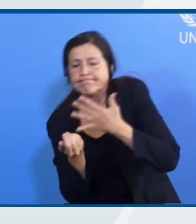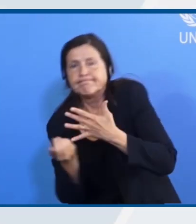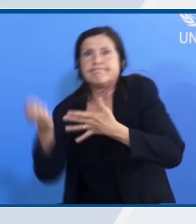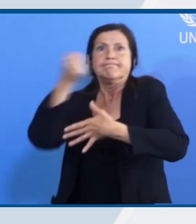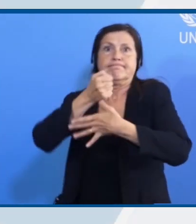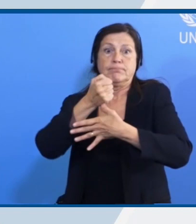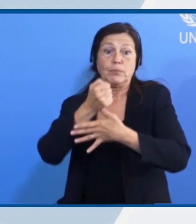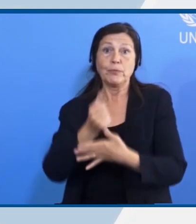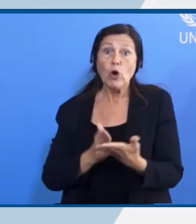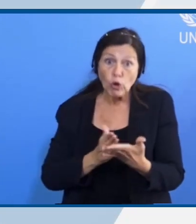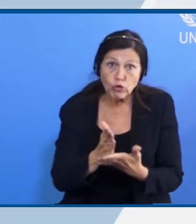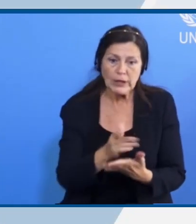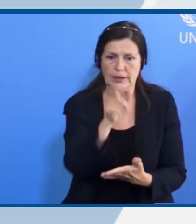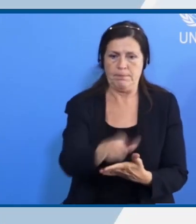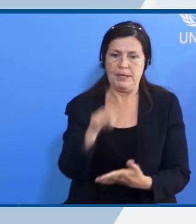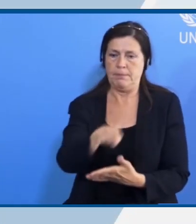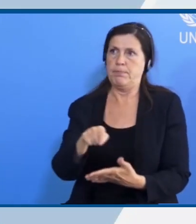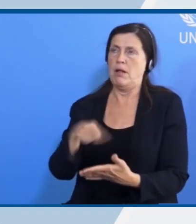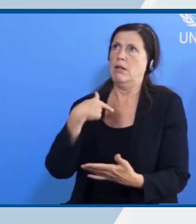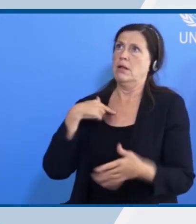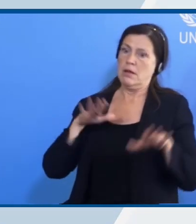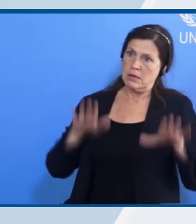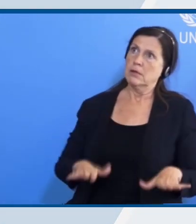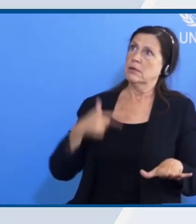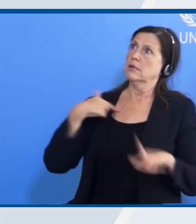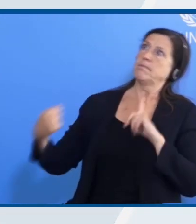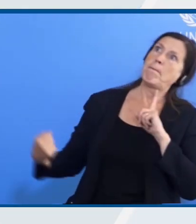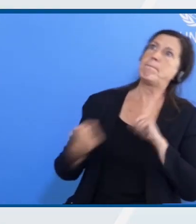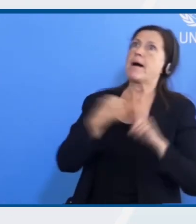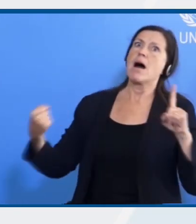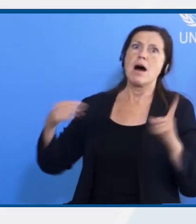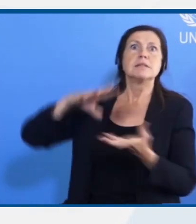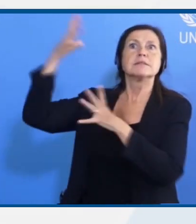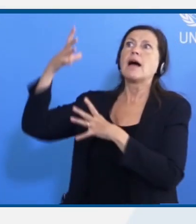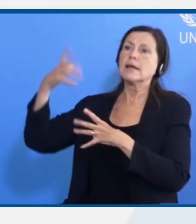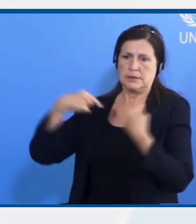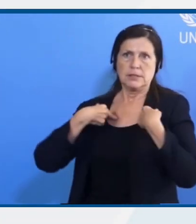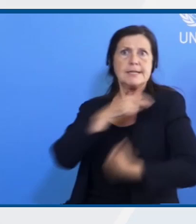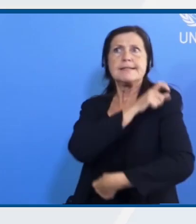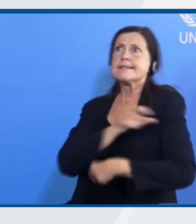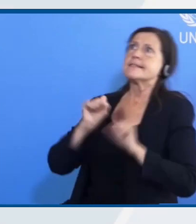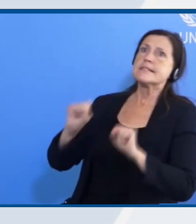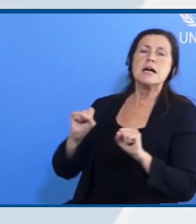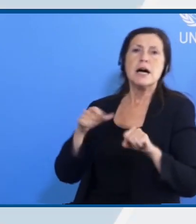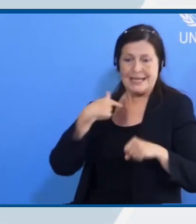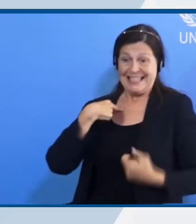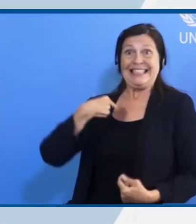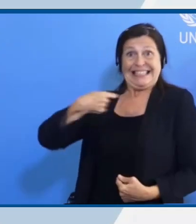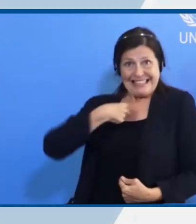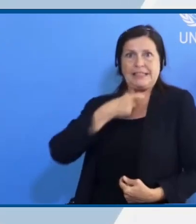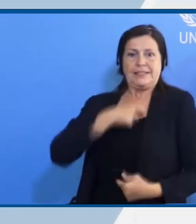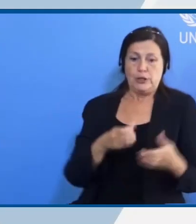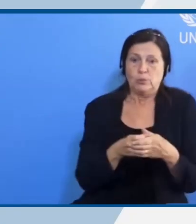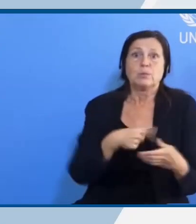people that are suffering real consequences on the ground. Absolutely. Thank you so much. Godavari, over to you, please. जसं की